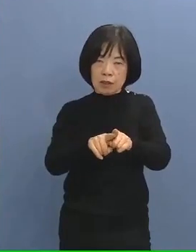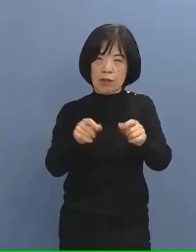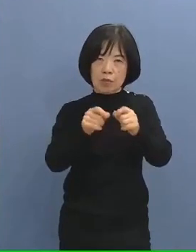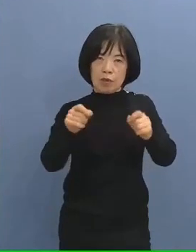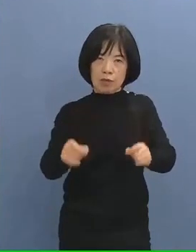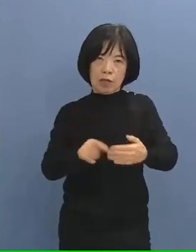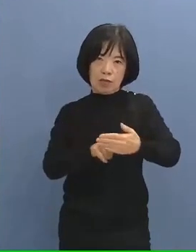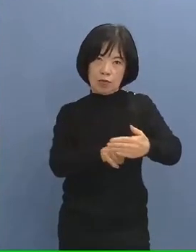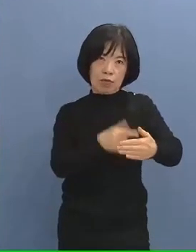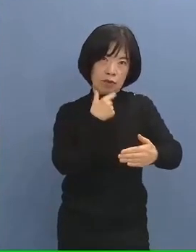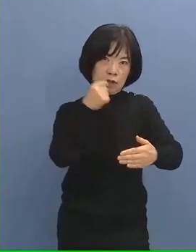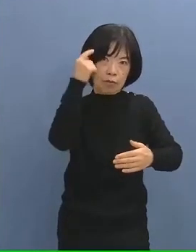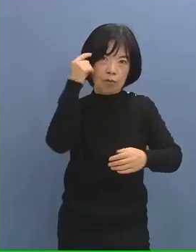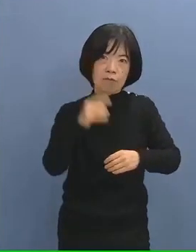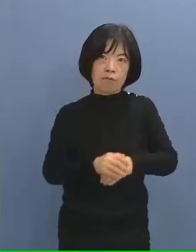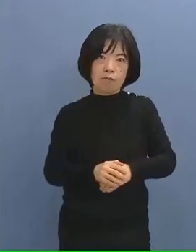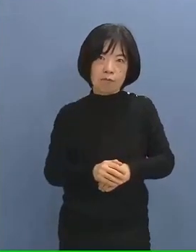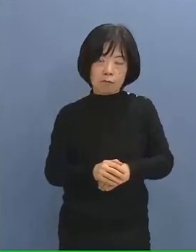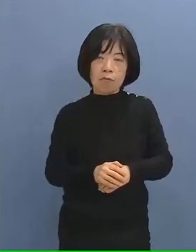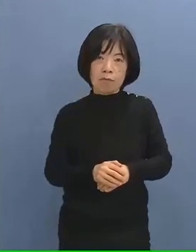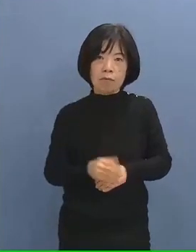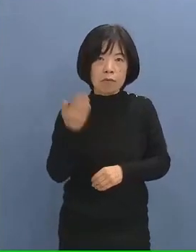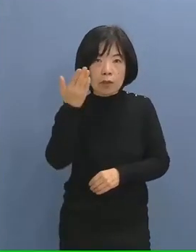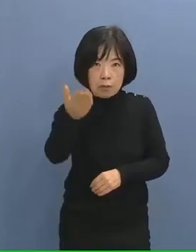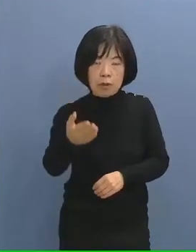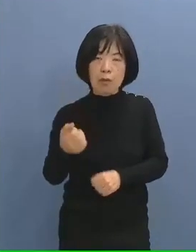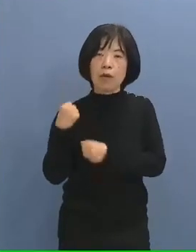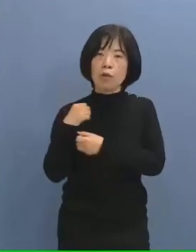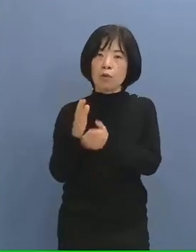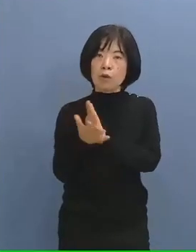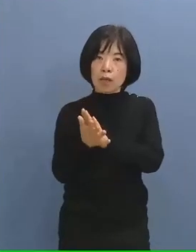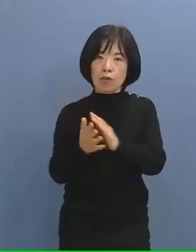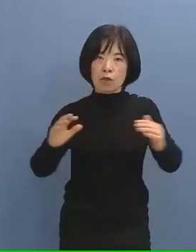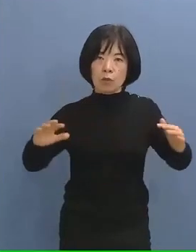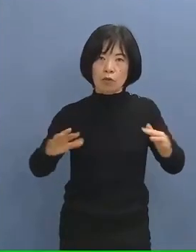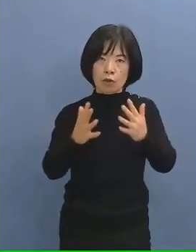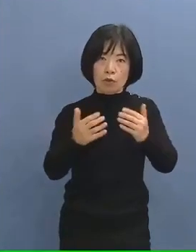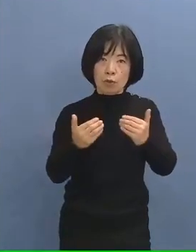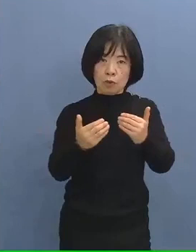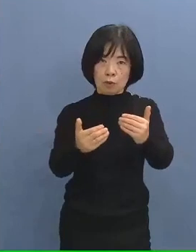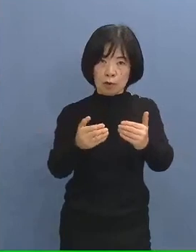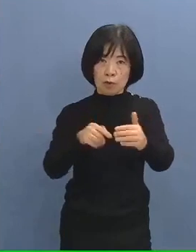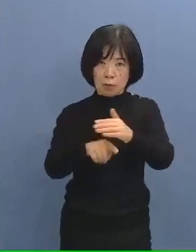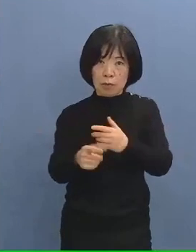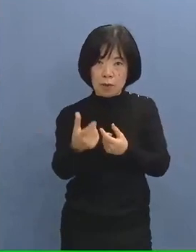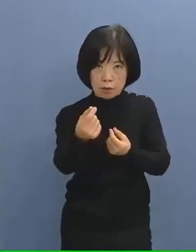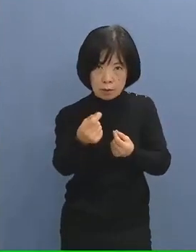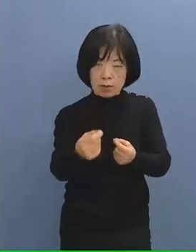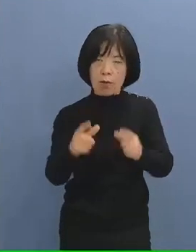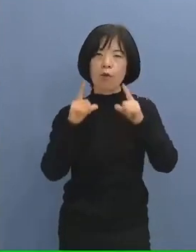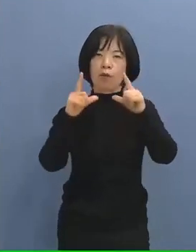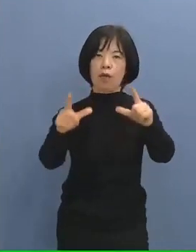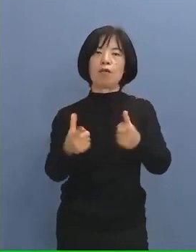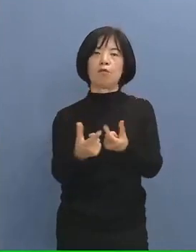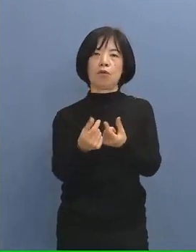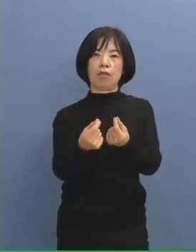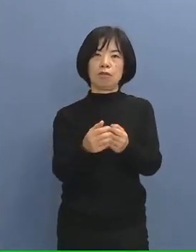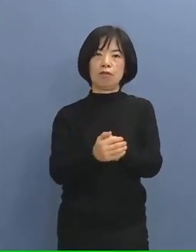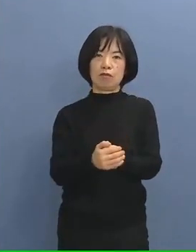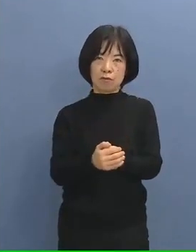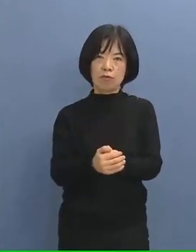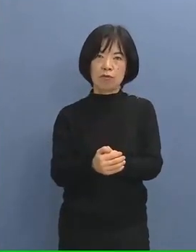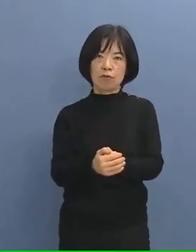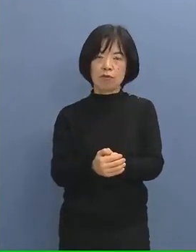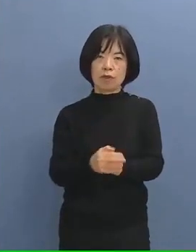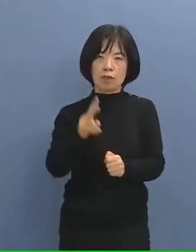そういう意味では県としてもやっぱり再発防止に向けた取り組みを進めていきたいというところですかね。 そこはすごく大事だと思ってます。やはり2025